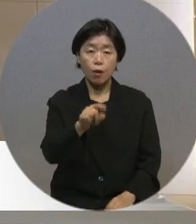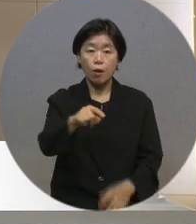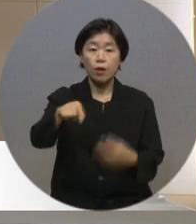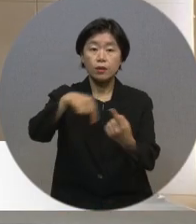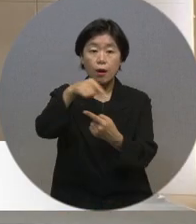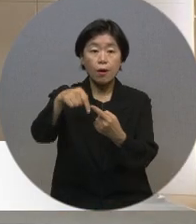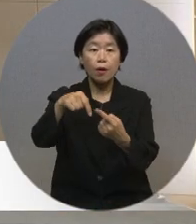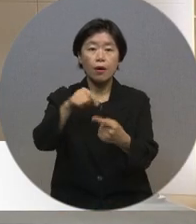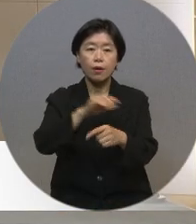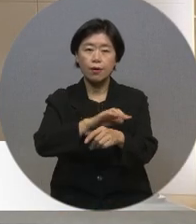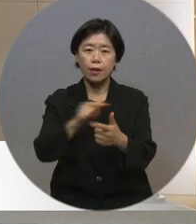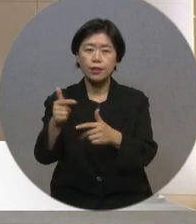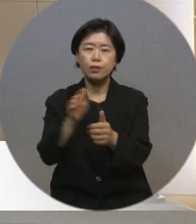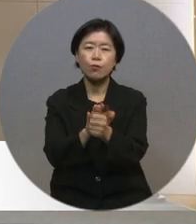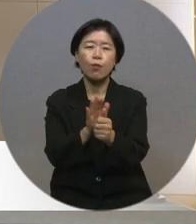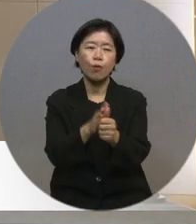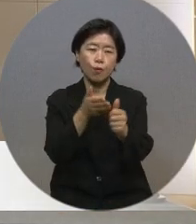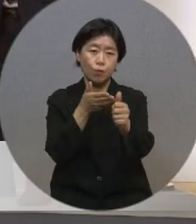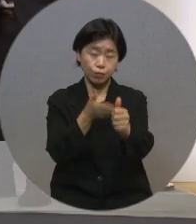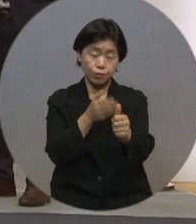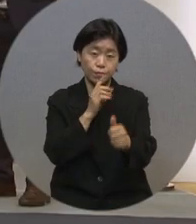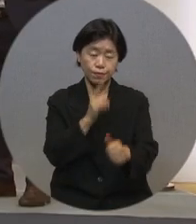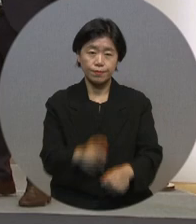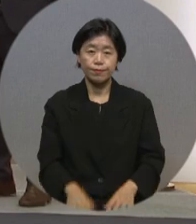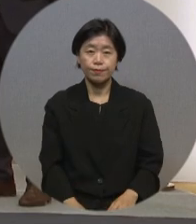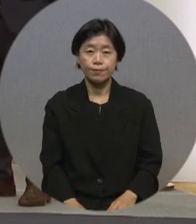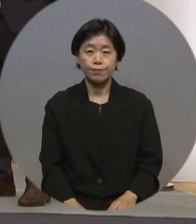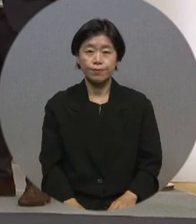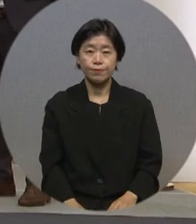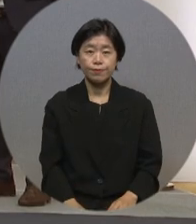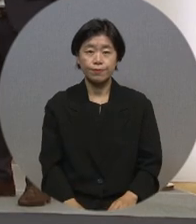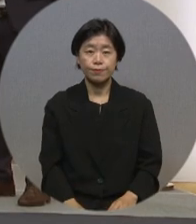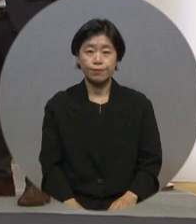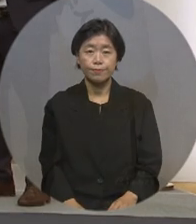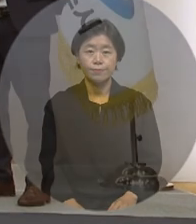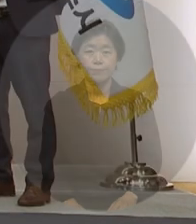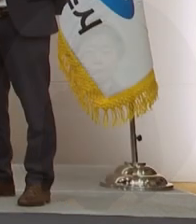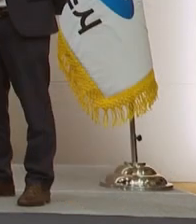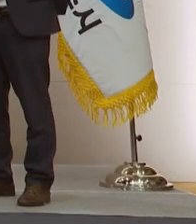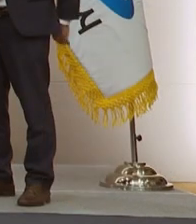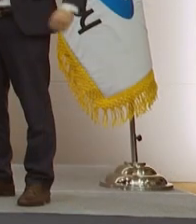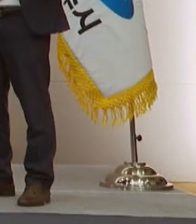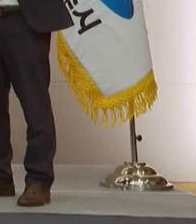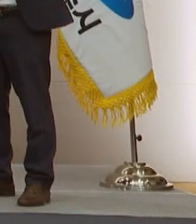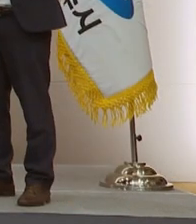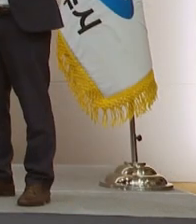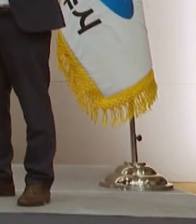위한 행정적 지원을 아끼지 않겠다고 말했습니다. 복지TV 뉴스 김재상입니다.